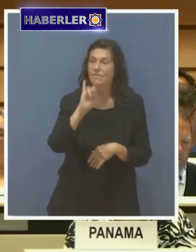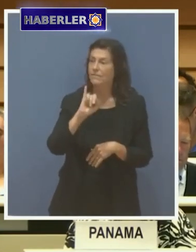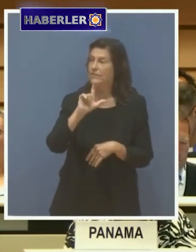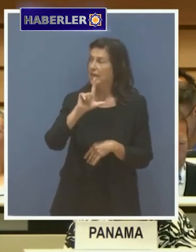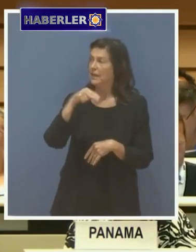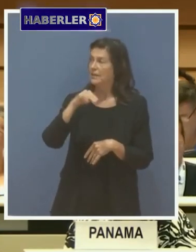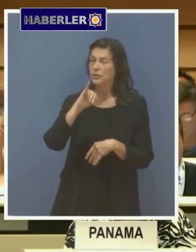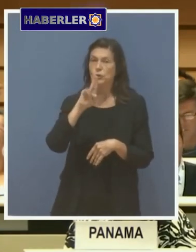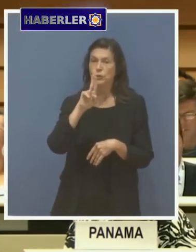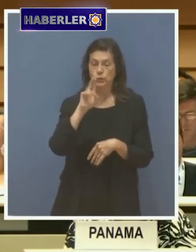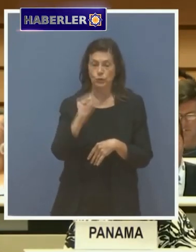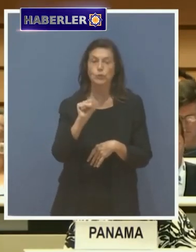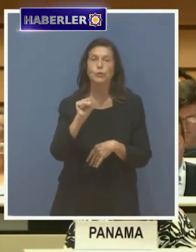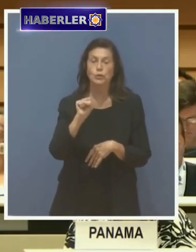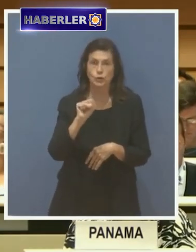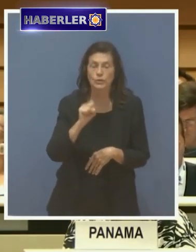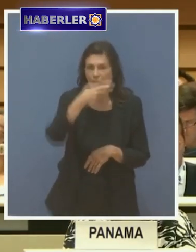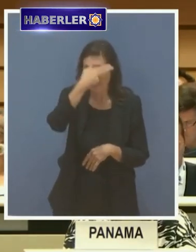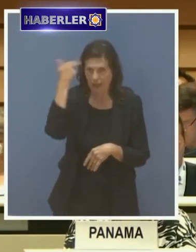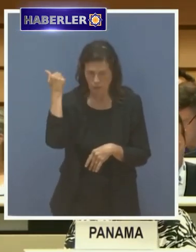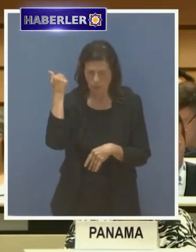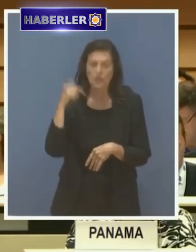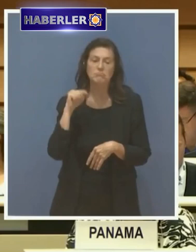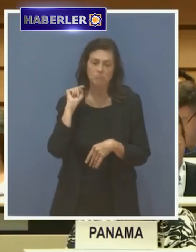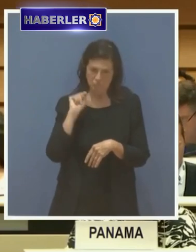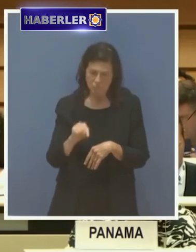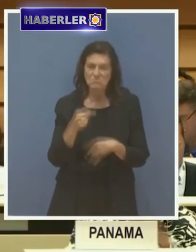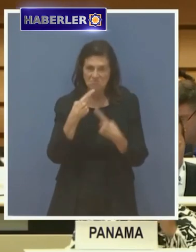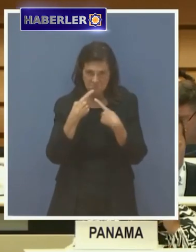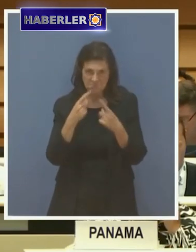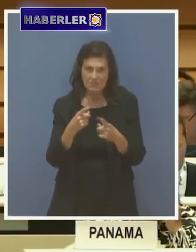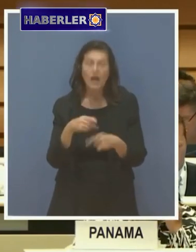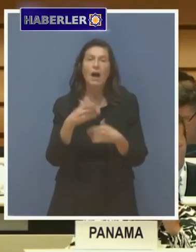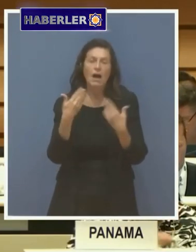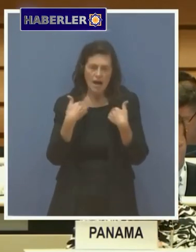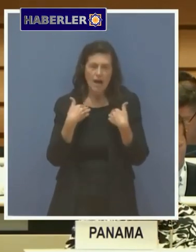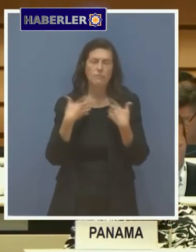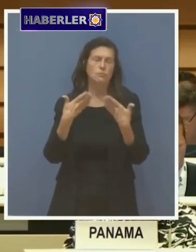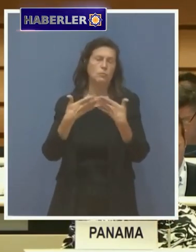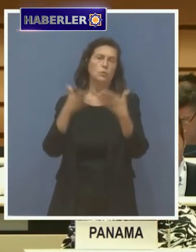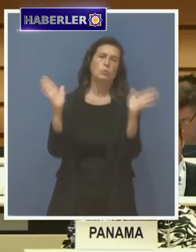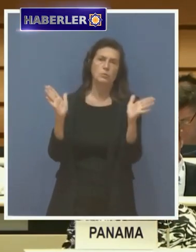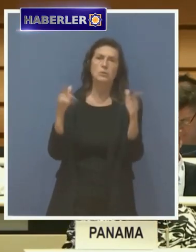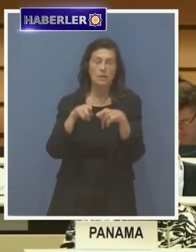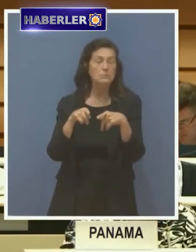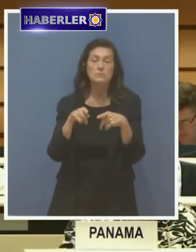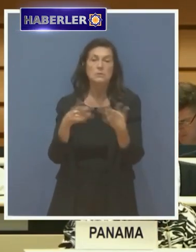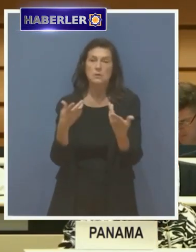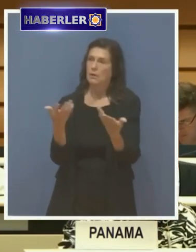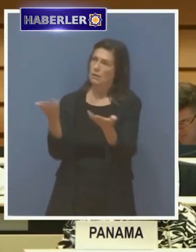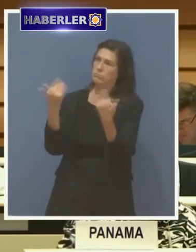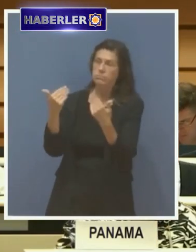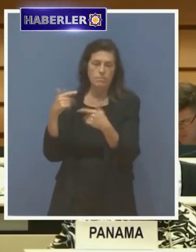1917-1920'de devletler tarafından tanınan bağımsızlıklarına kadar kendi kaderini tayin etme haklarının doğrudan ve pratik